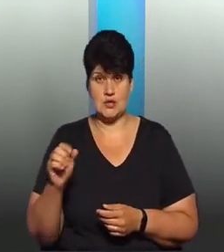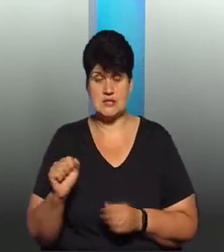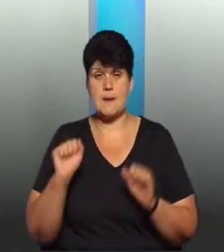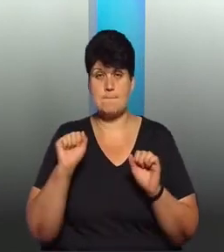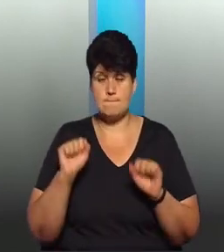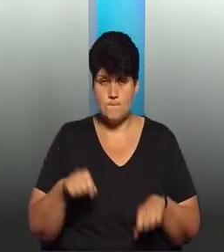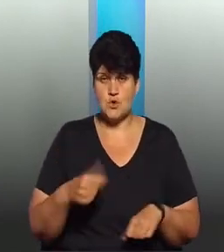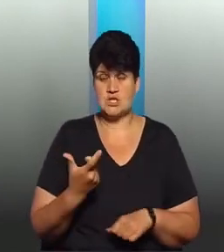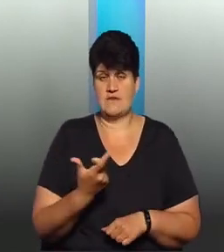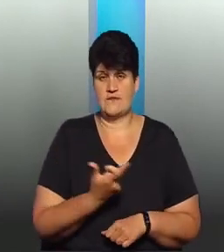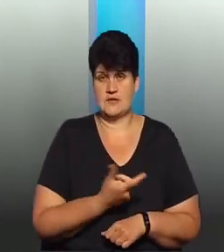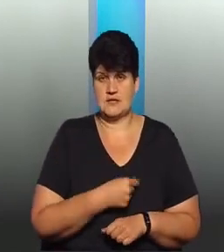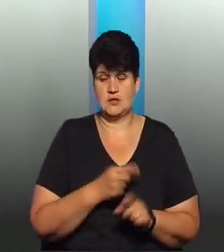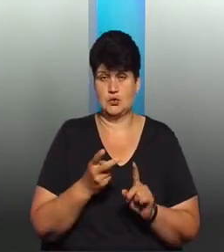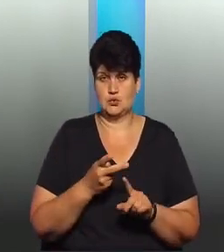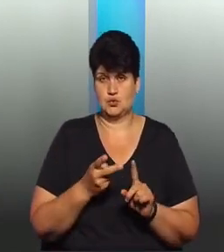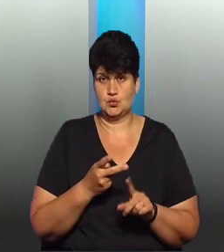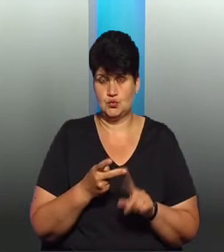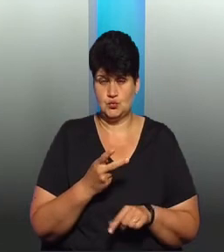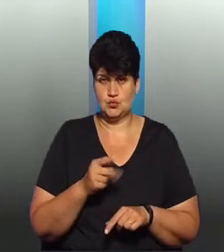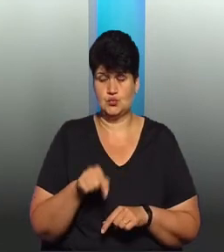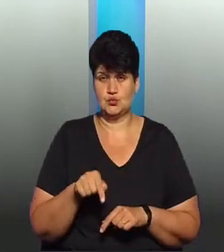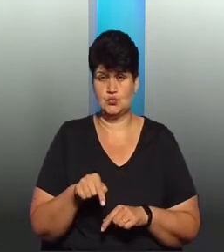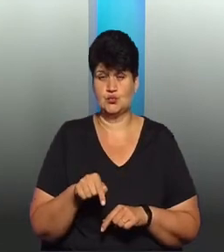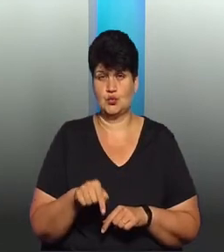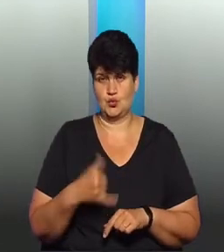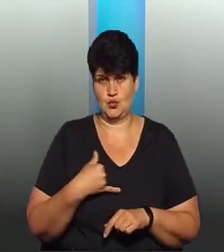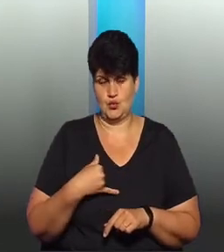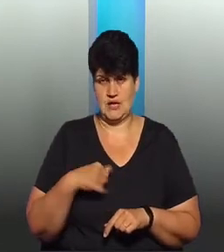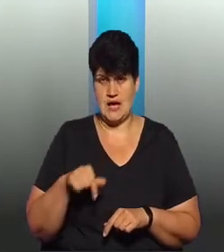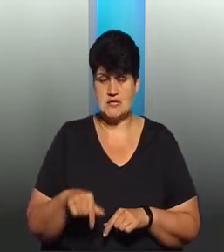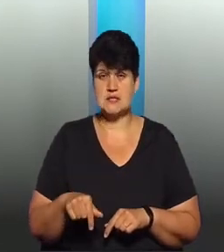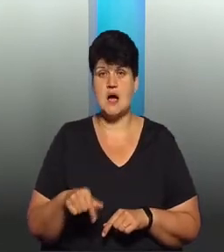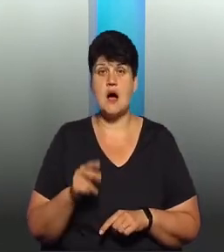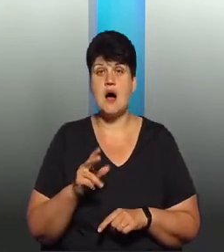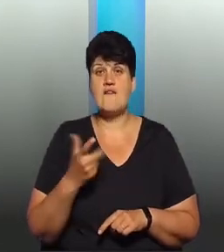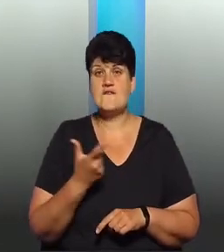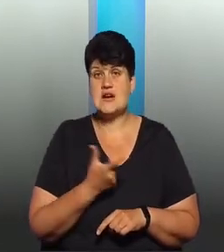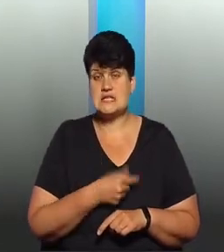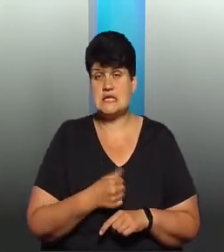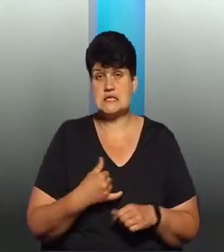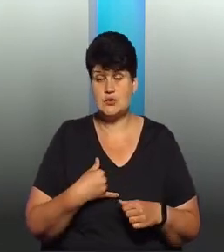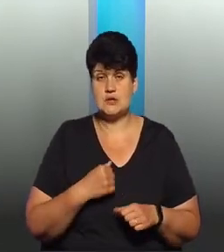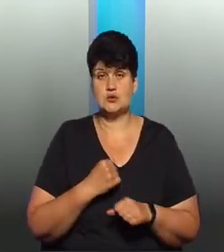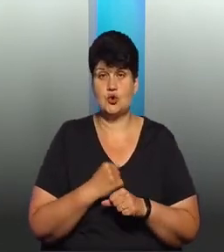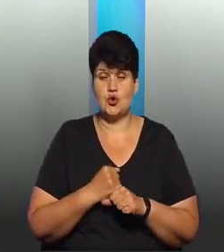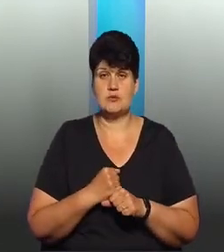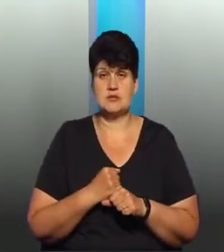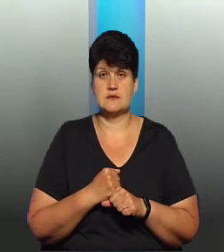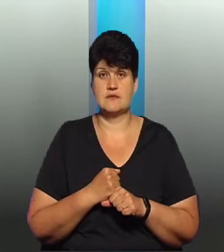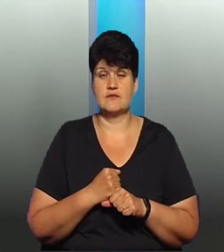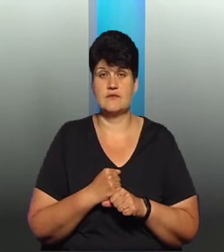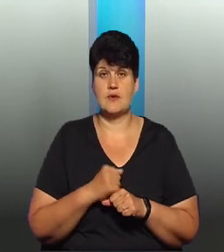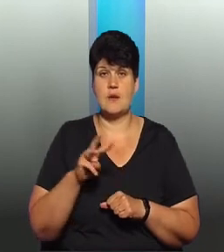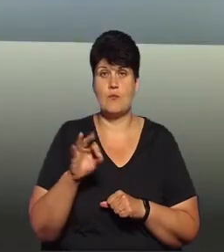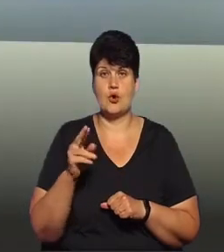другу вакцинацію тією самою вакциною у нас в університеті, а вакцинація у нас здійснюється наразі вакциною виробника Moderna. І